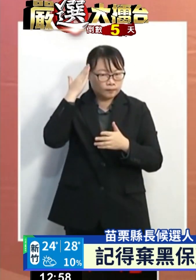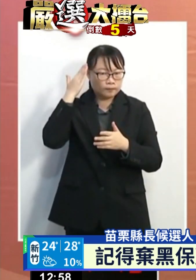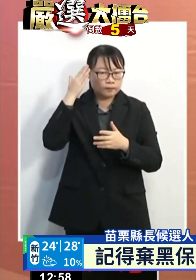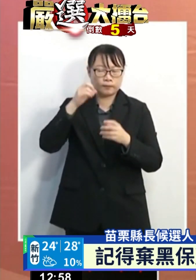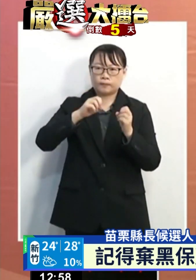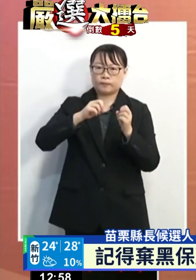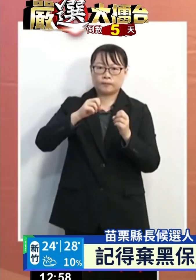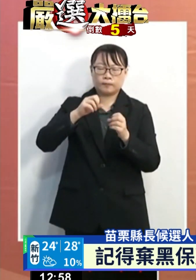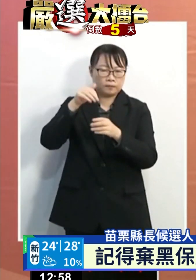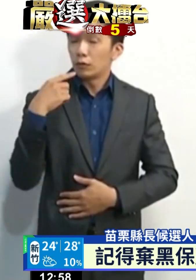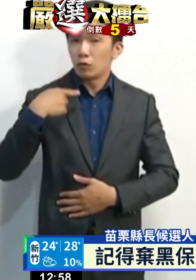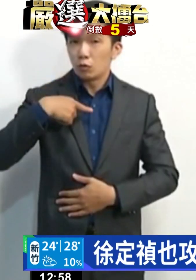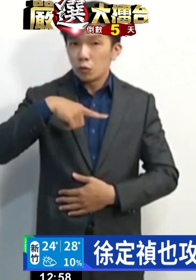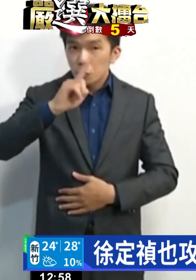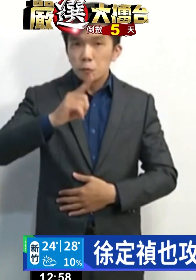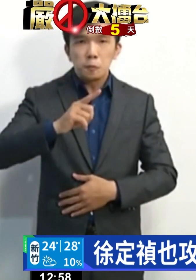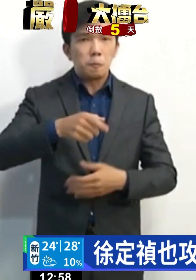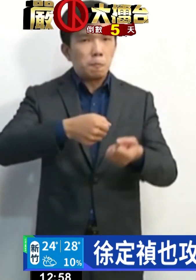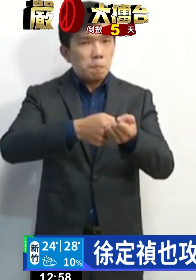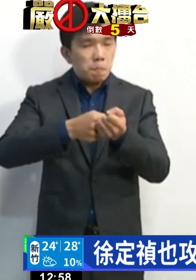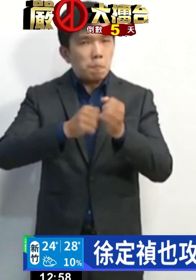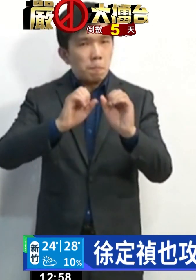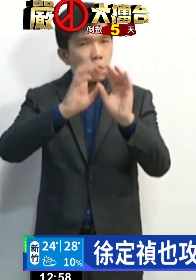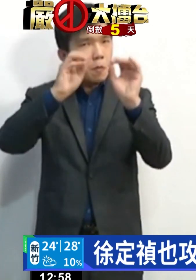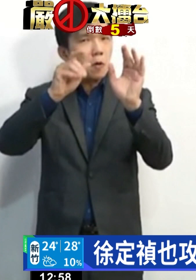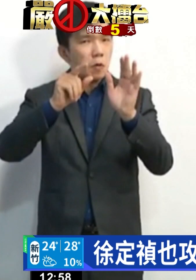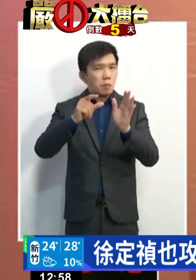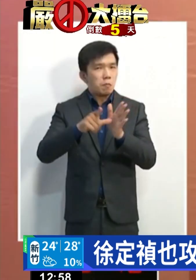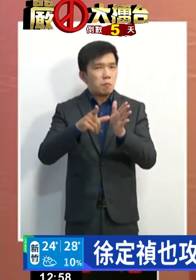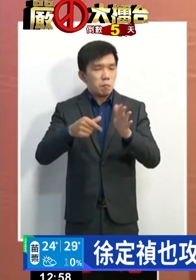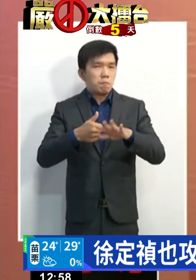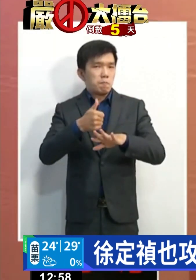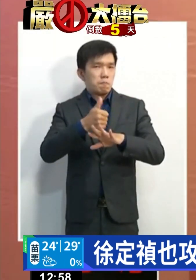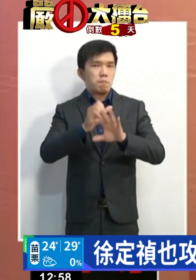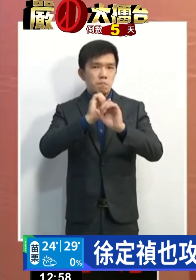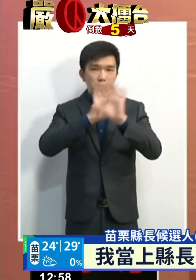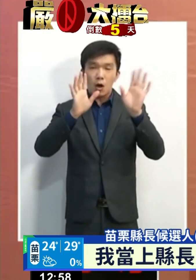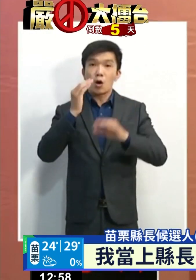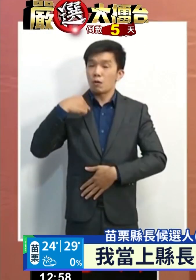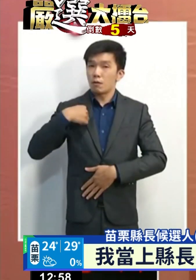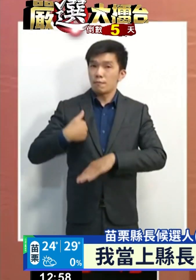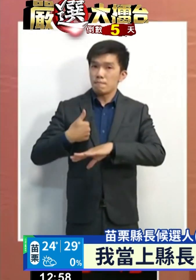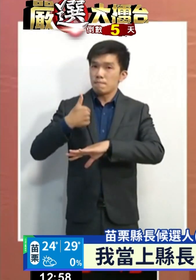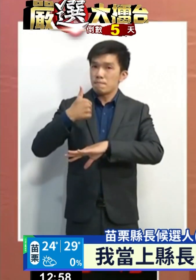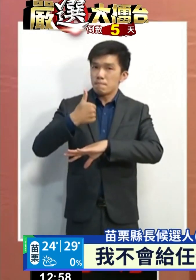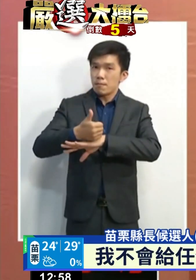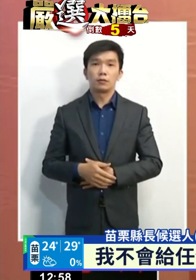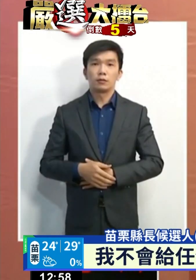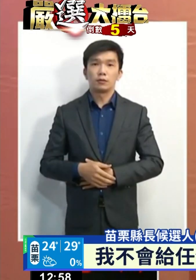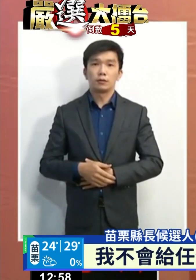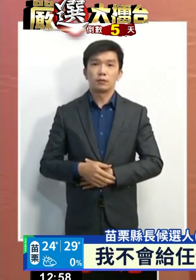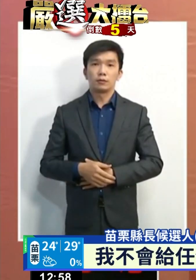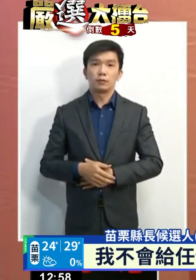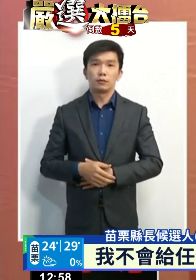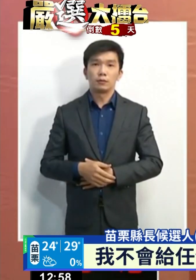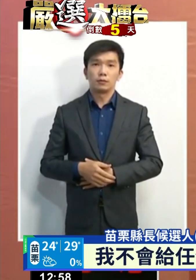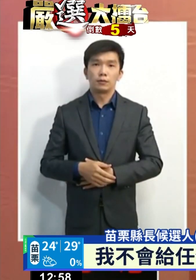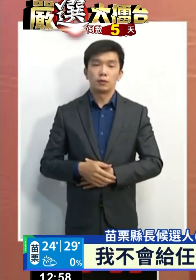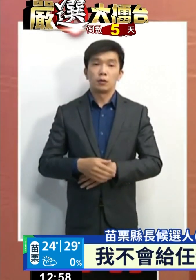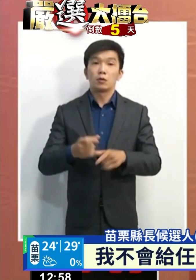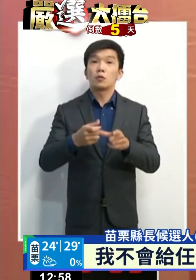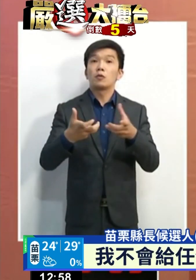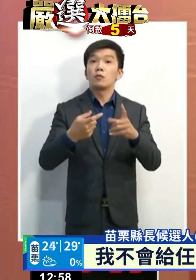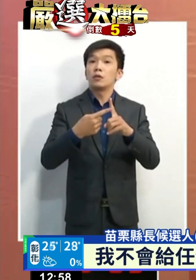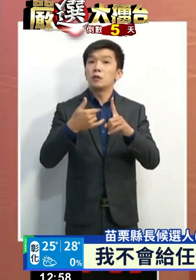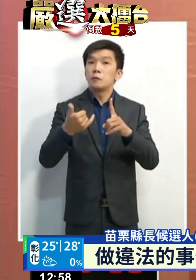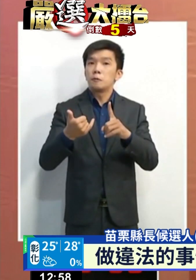才是真正的弃保。 民进党候选人徐定真也加码补刀， 我当上县长之后，我不会给任何公务人员